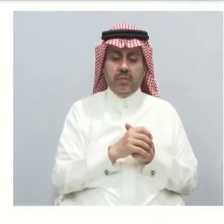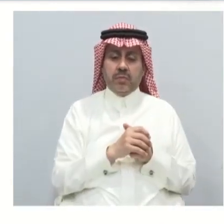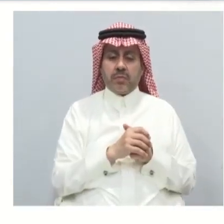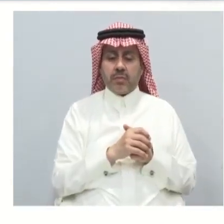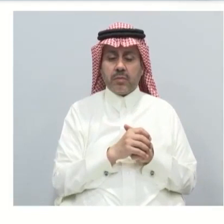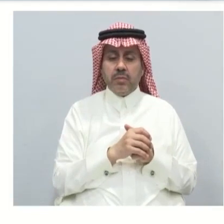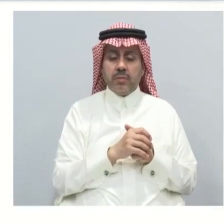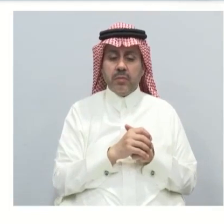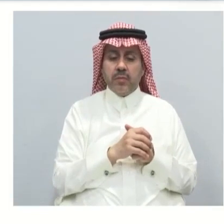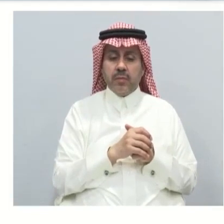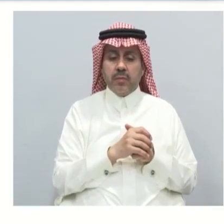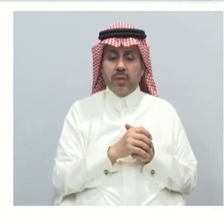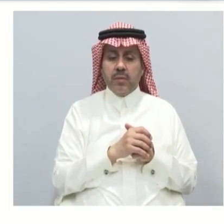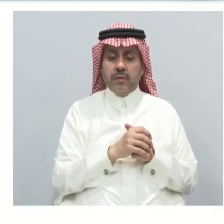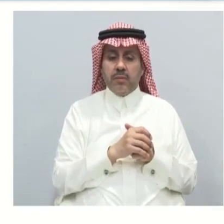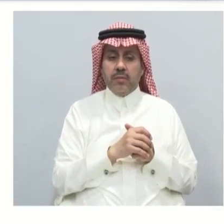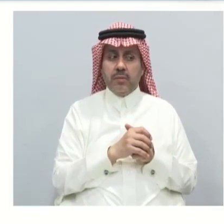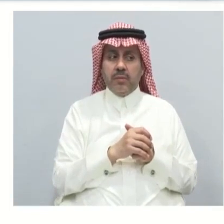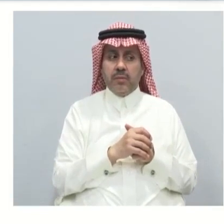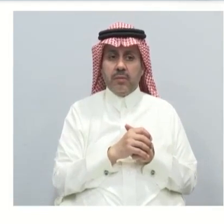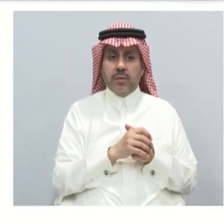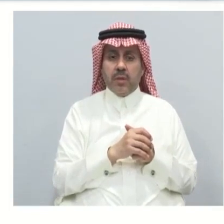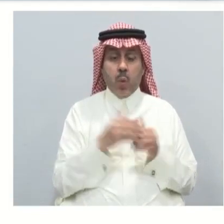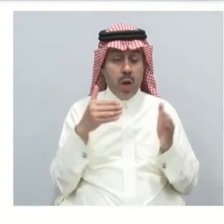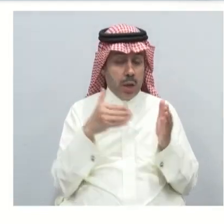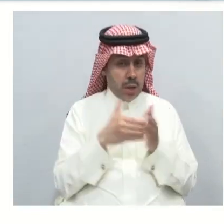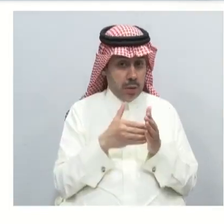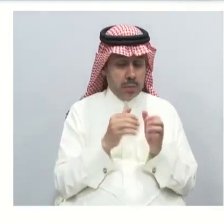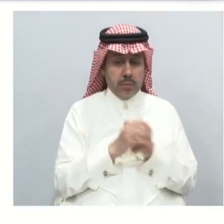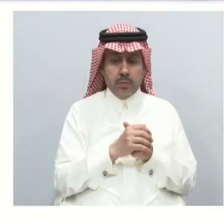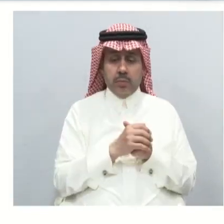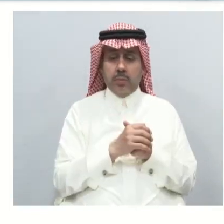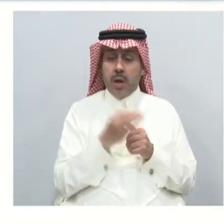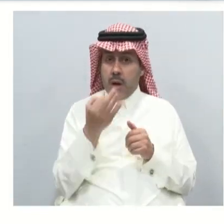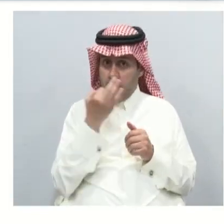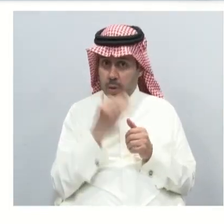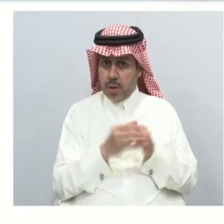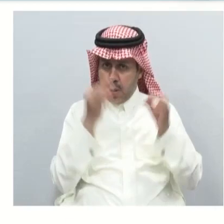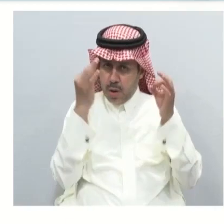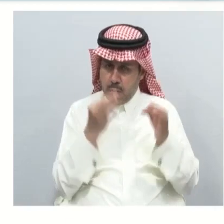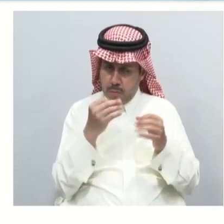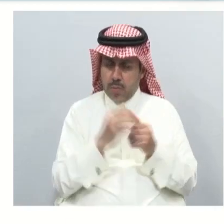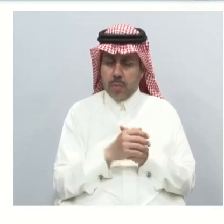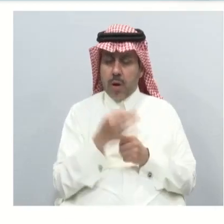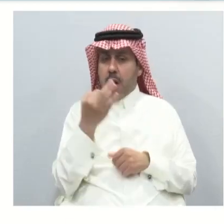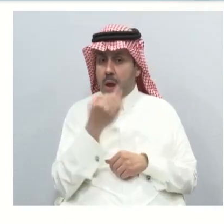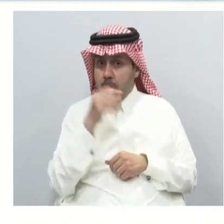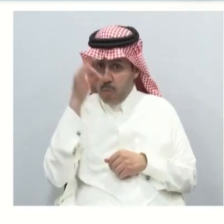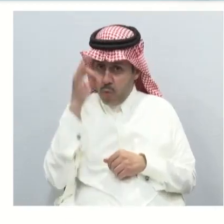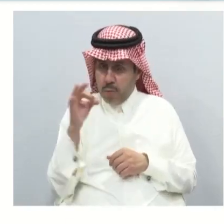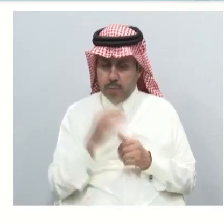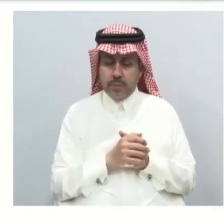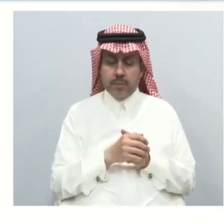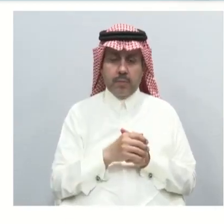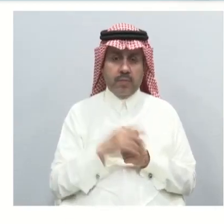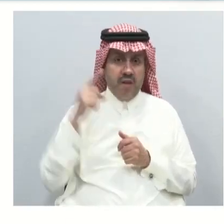لا اله الا الله واخيرا نقول اخواني واخواتي كلاما مهما جدا تاملوا